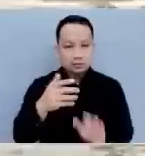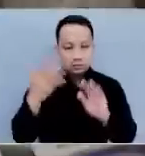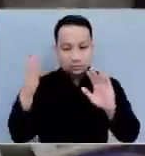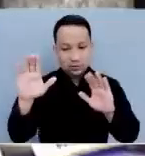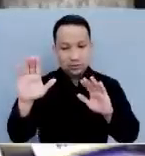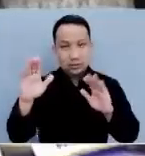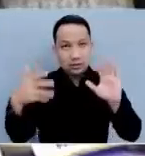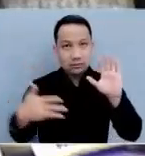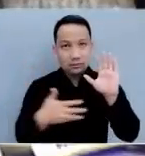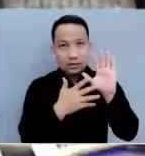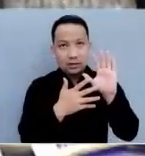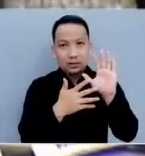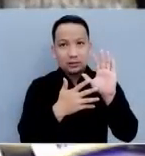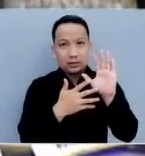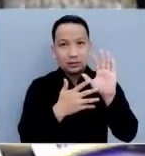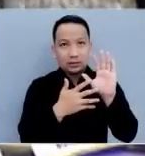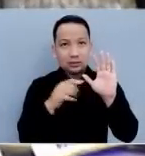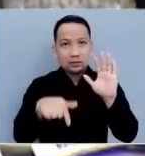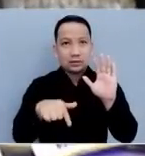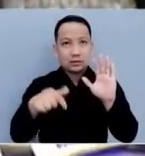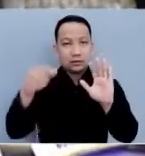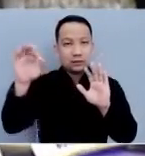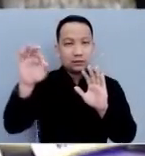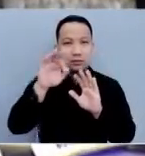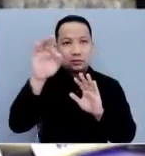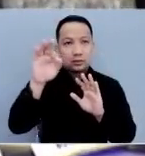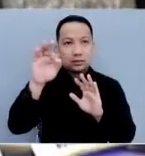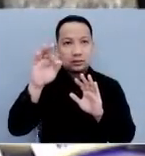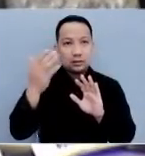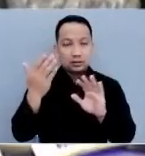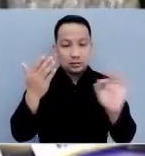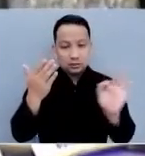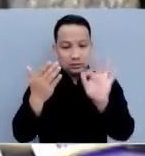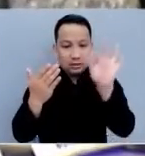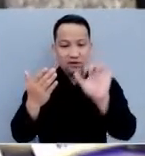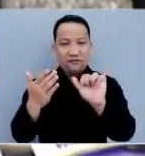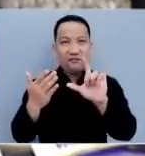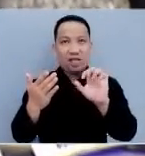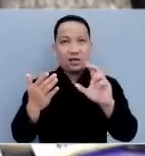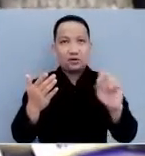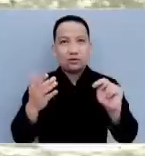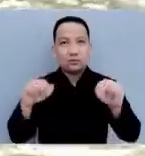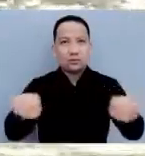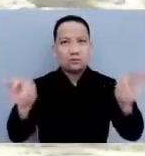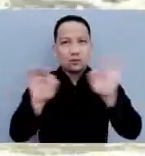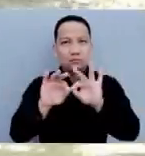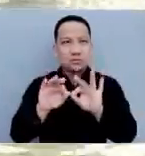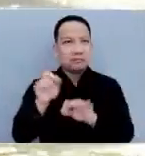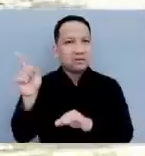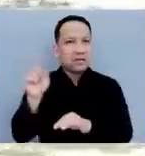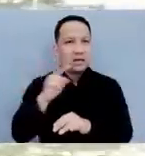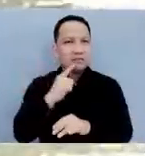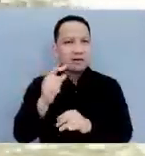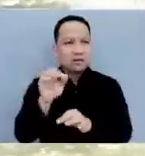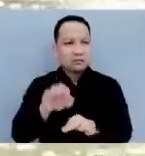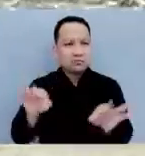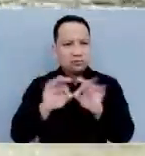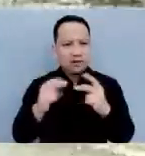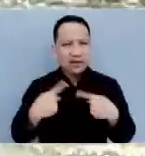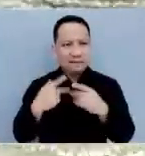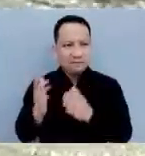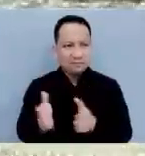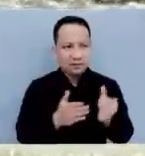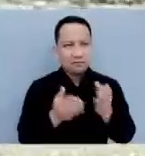Falcon. Kaya naman gate ni Bulacan Governor Daniel Fernando, kailangan na ang isang master plan para solusyonan ang pagbaha sa